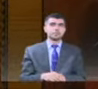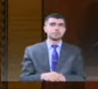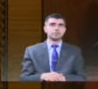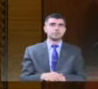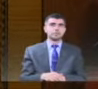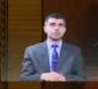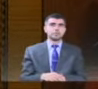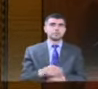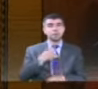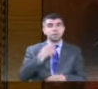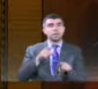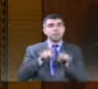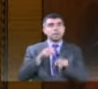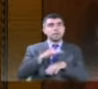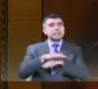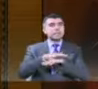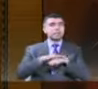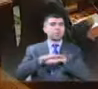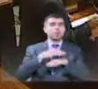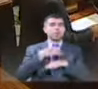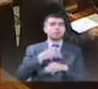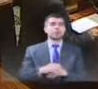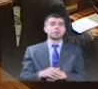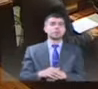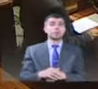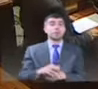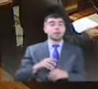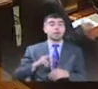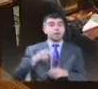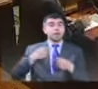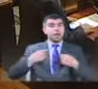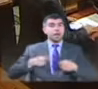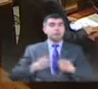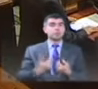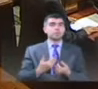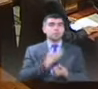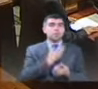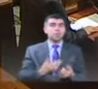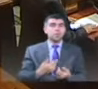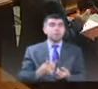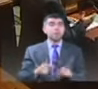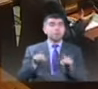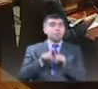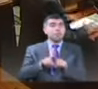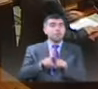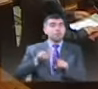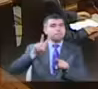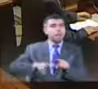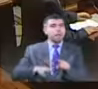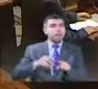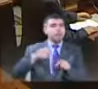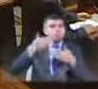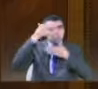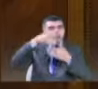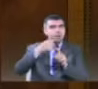اذا اعتذر للاخوان. اذا السيد الرئيس، لقد قام المغرب بنسج علاقات وثيقه